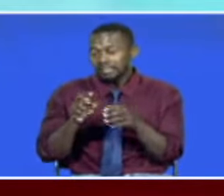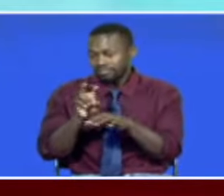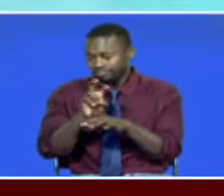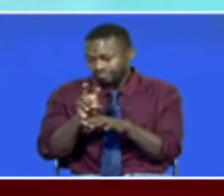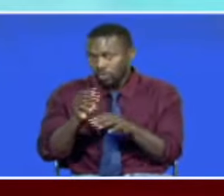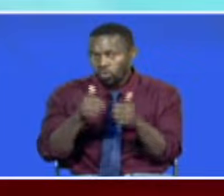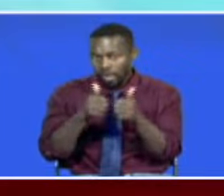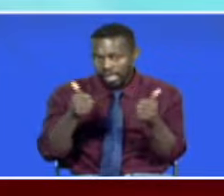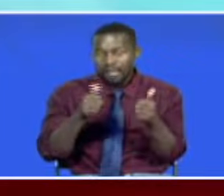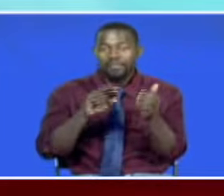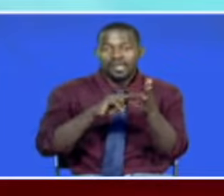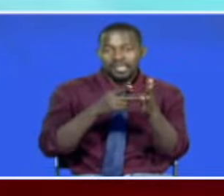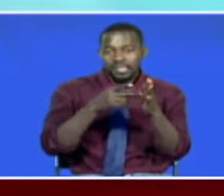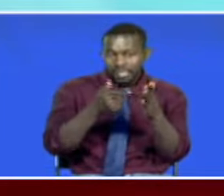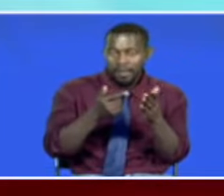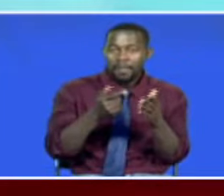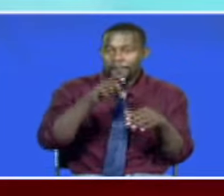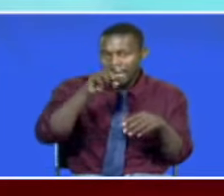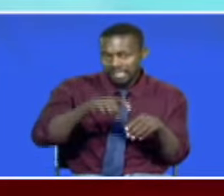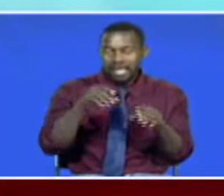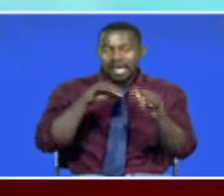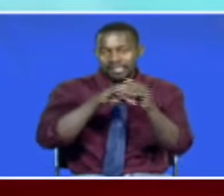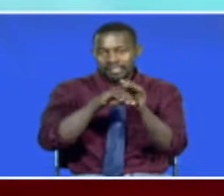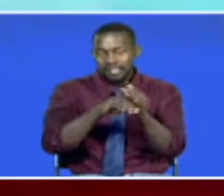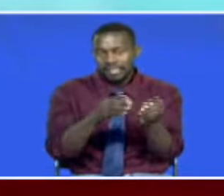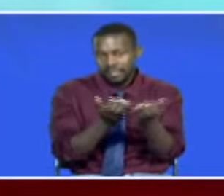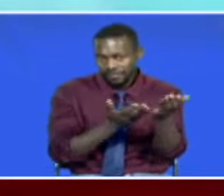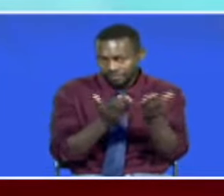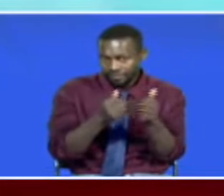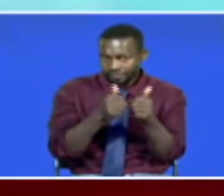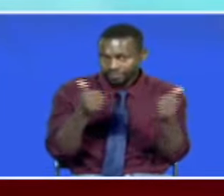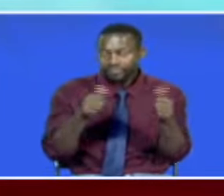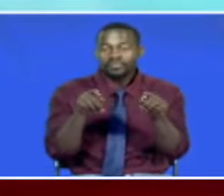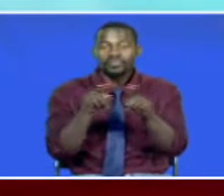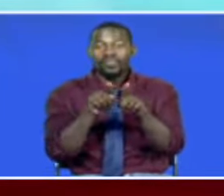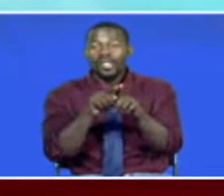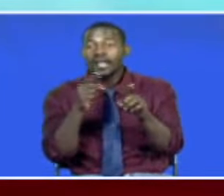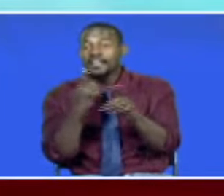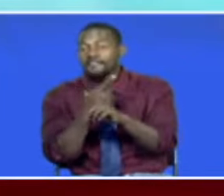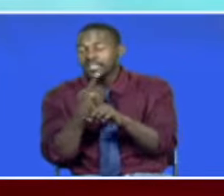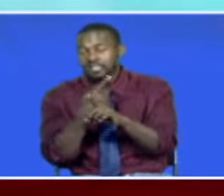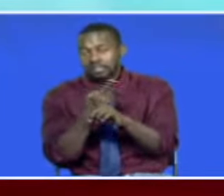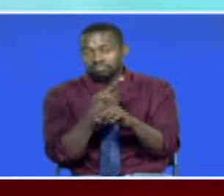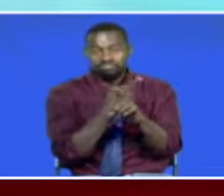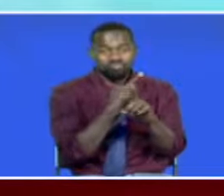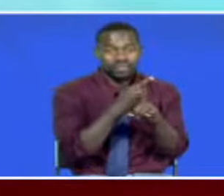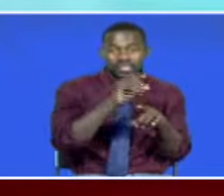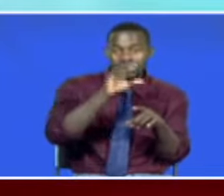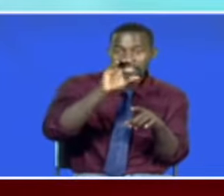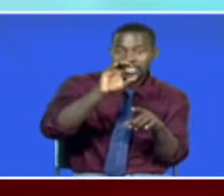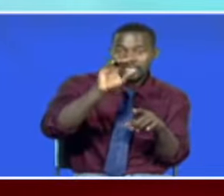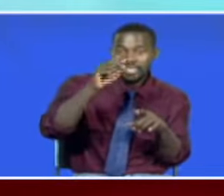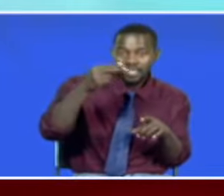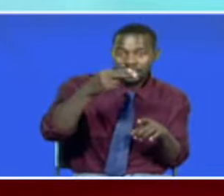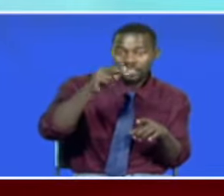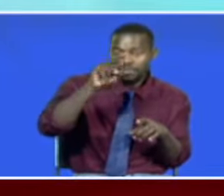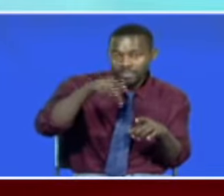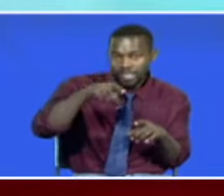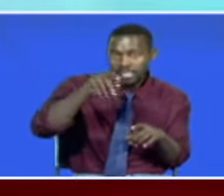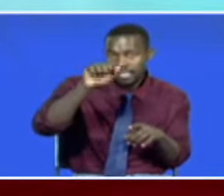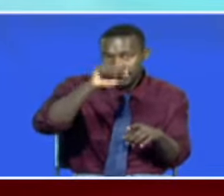ili kuzuia hali ya kukosa huduma za afya. Wahudumu wa afya mashinani maarufu kama CHPS